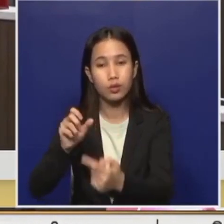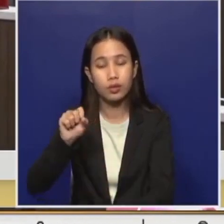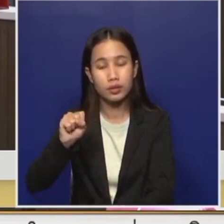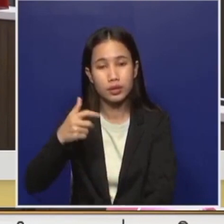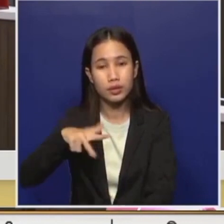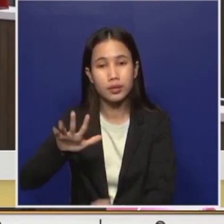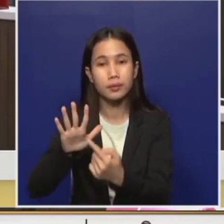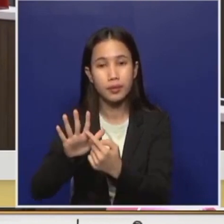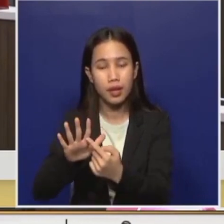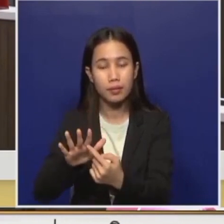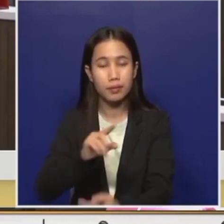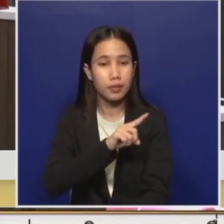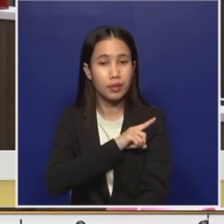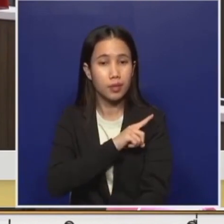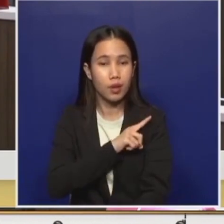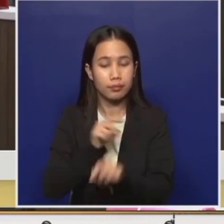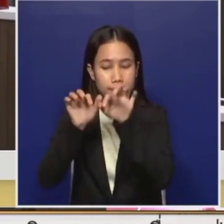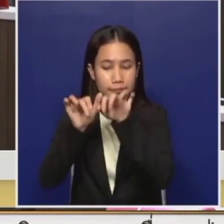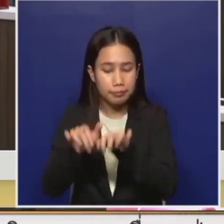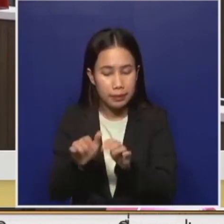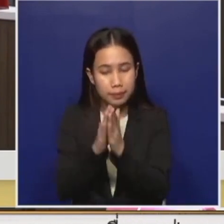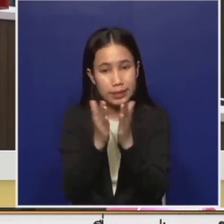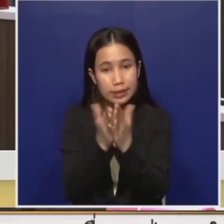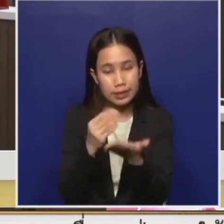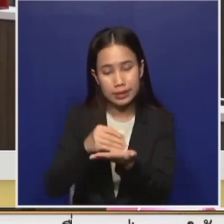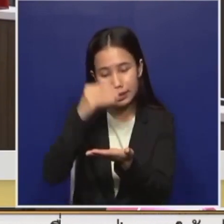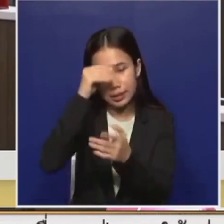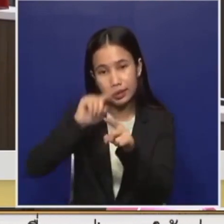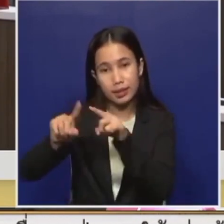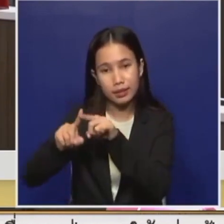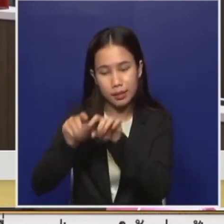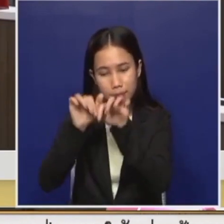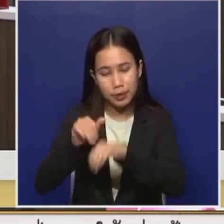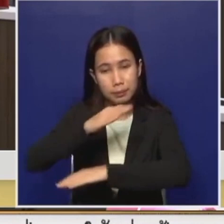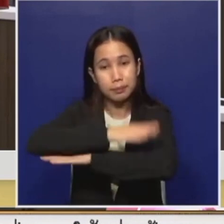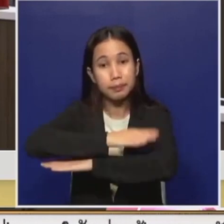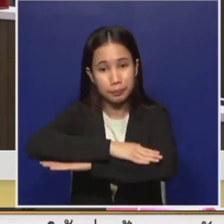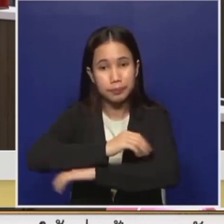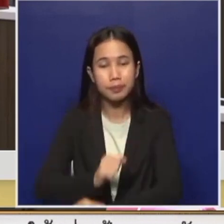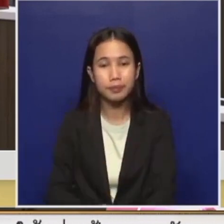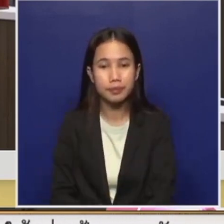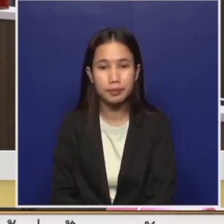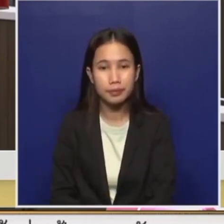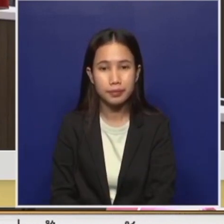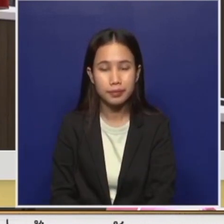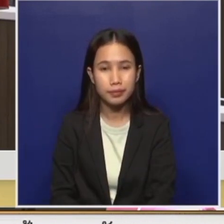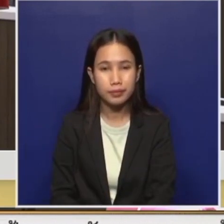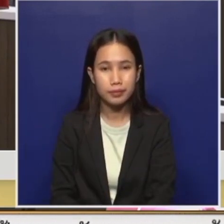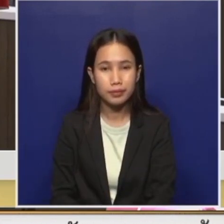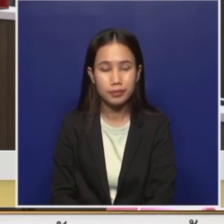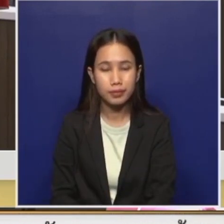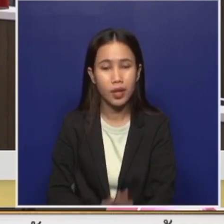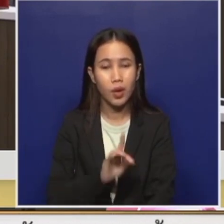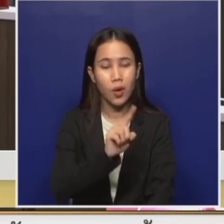มีหนาทใการพิพ์ตําราพิ์แบบเรนพ์มัสือยุคท่านครับ ท่านกว่าร้างเตี้ยน